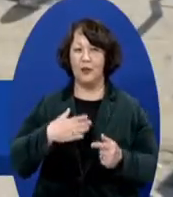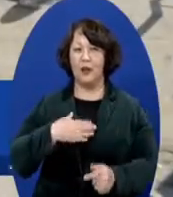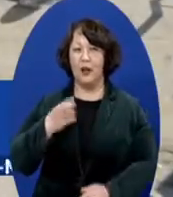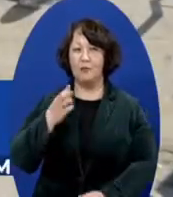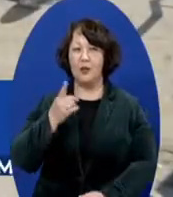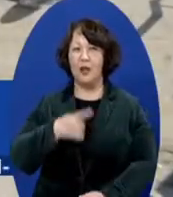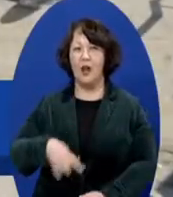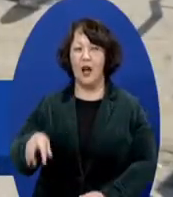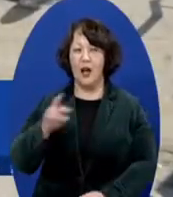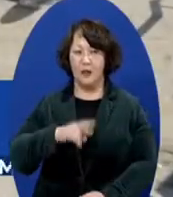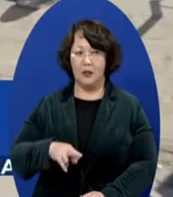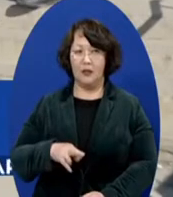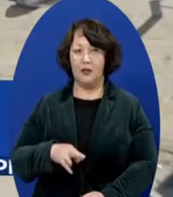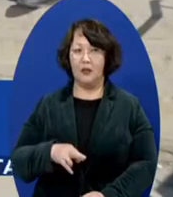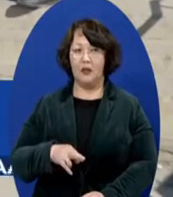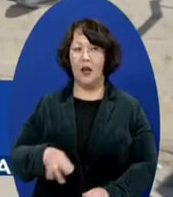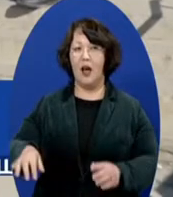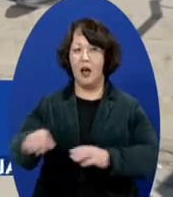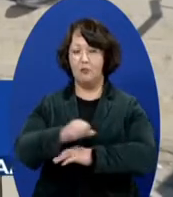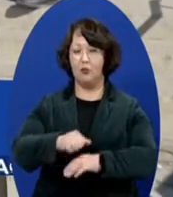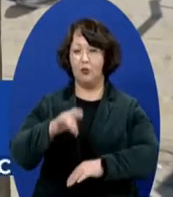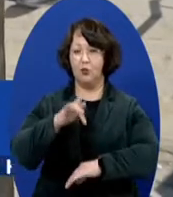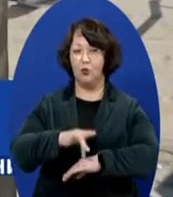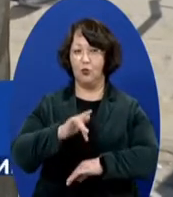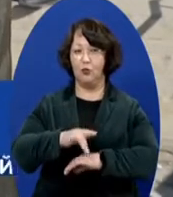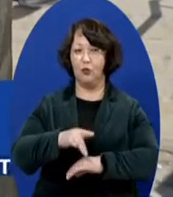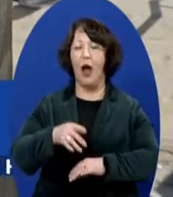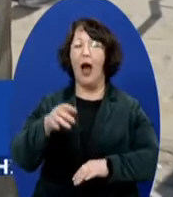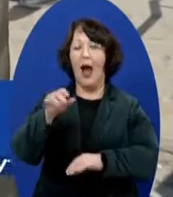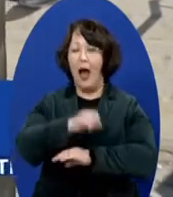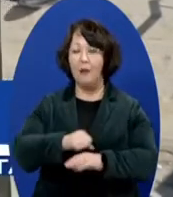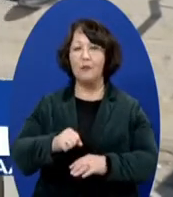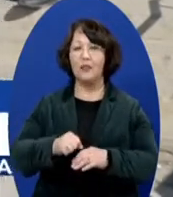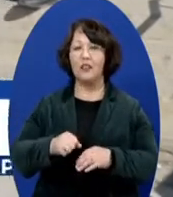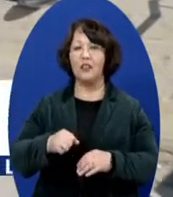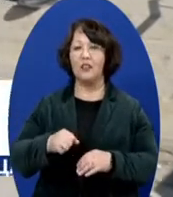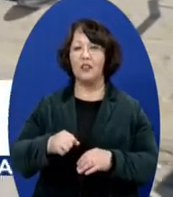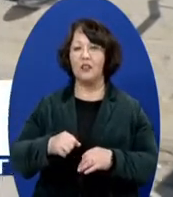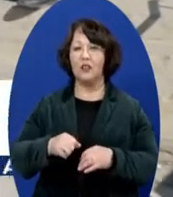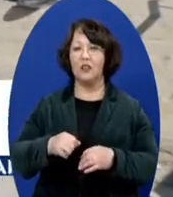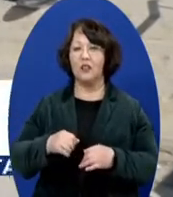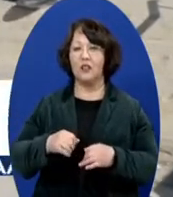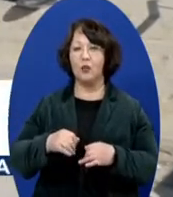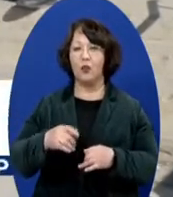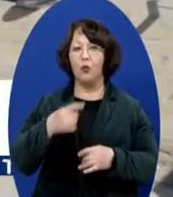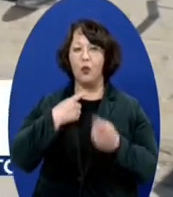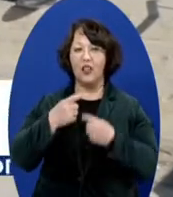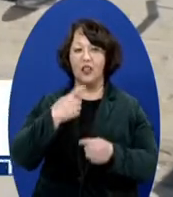манай бригадын намааг зүүн хөв аймгийн төвтөөр сонгож ялла. Би тэрийн